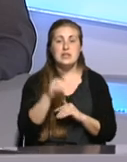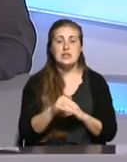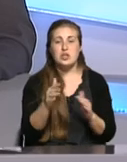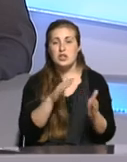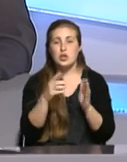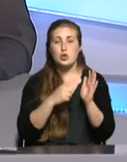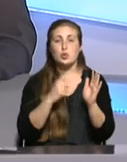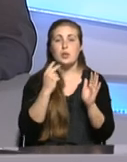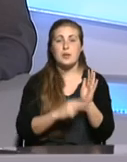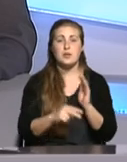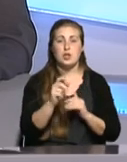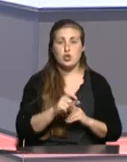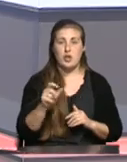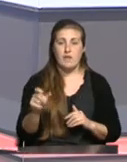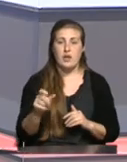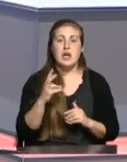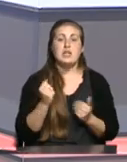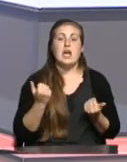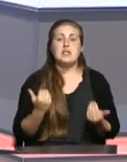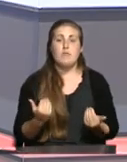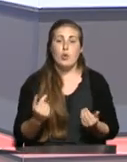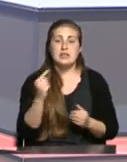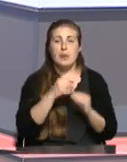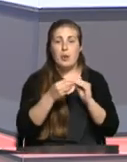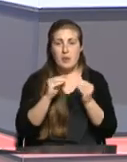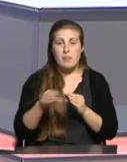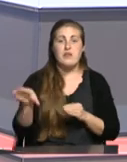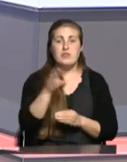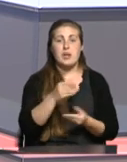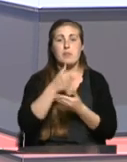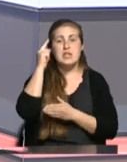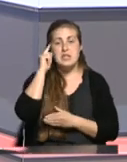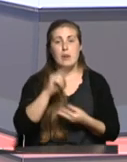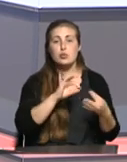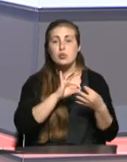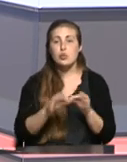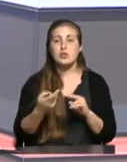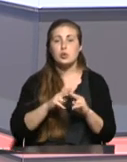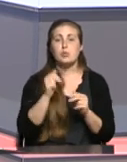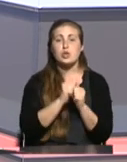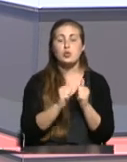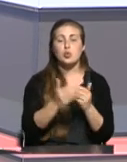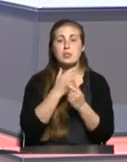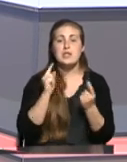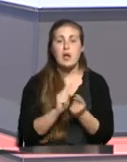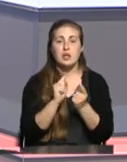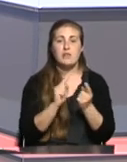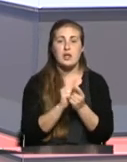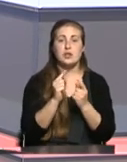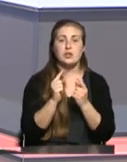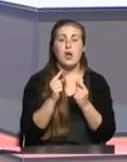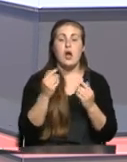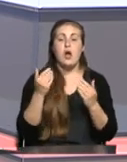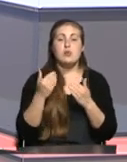670 человек на сегодня вот те проблемы все мы знаем да сложности с которыми зачастую сталкивались по крайней мере да да данного